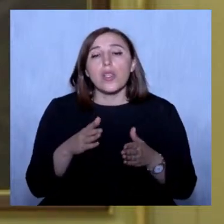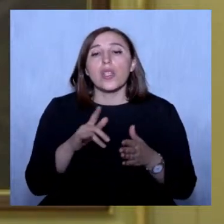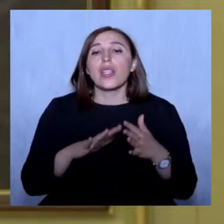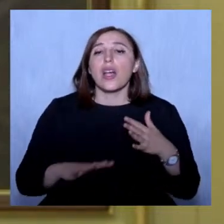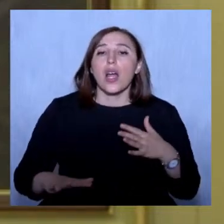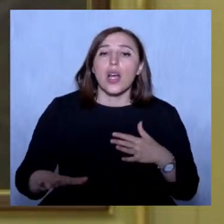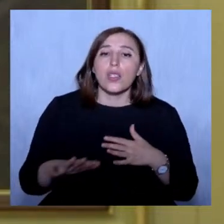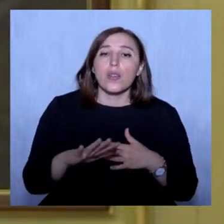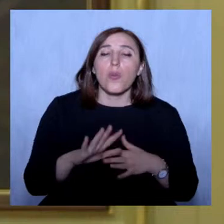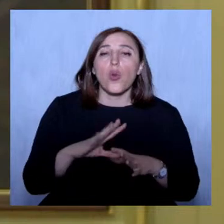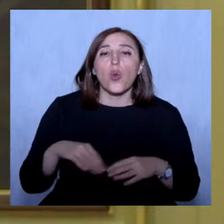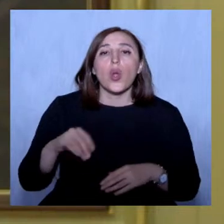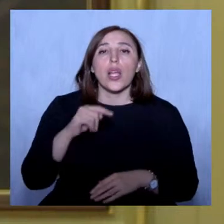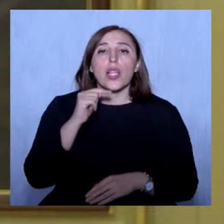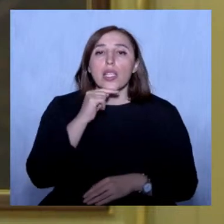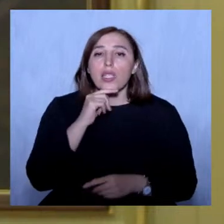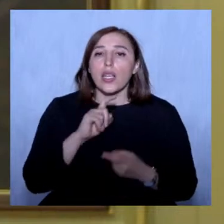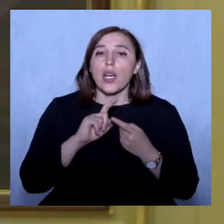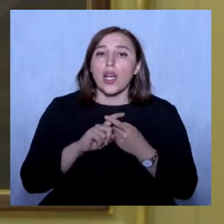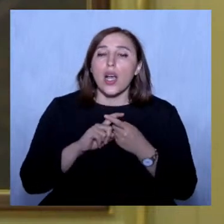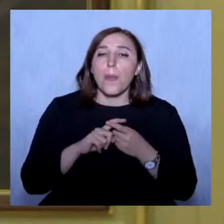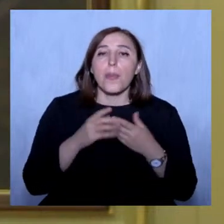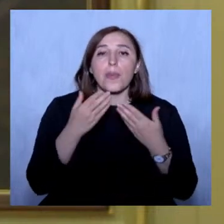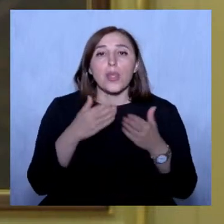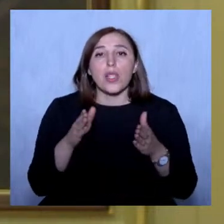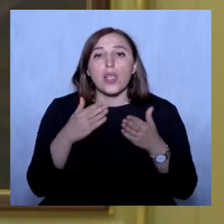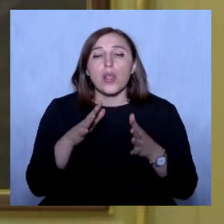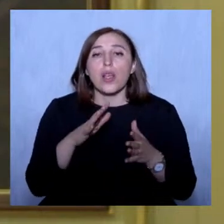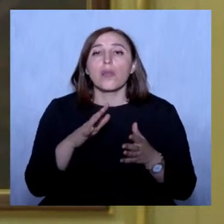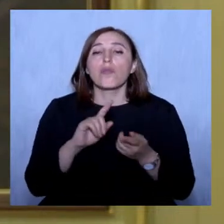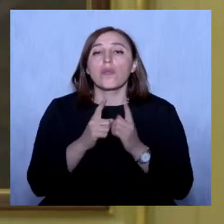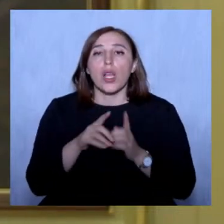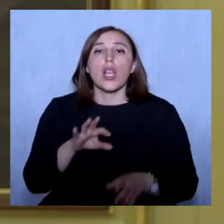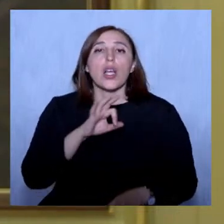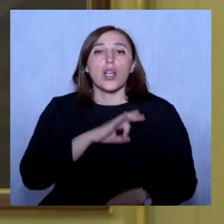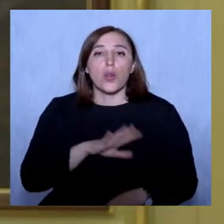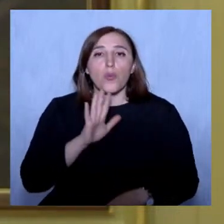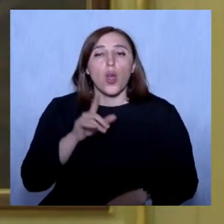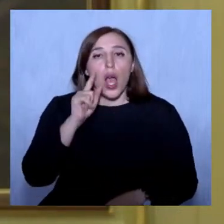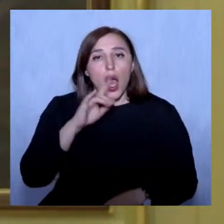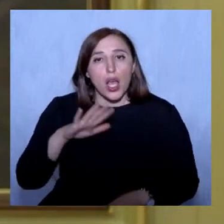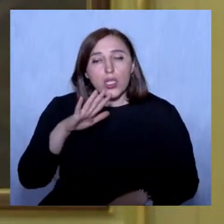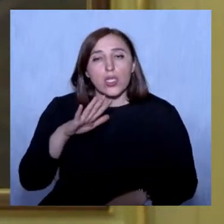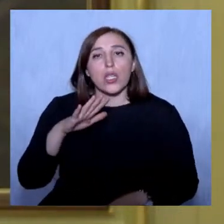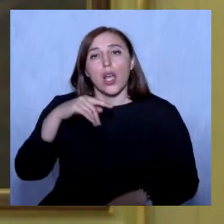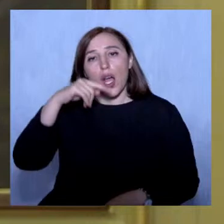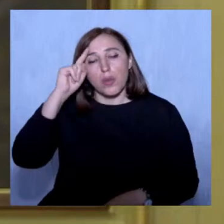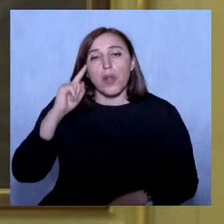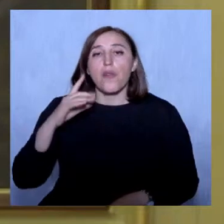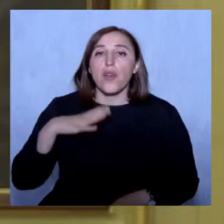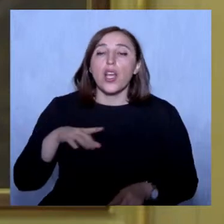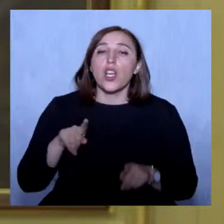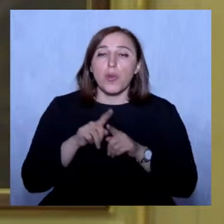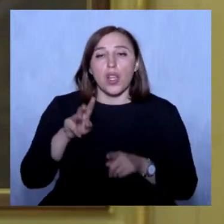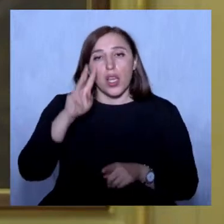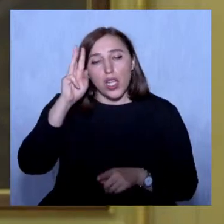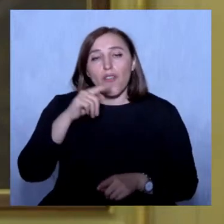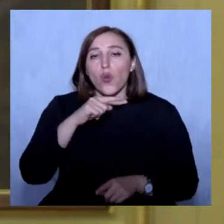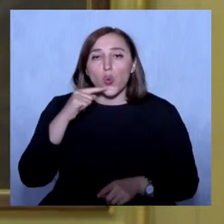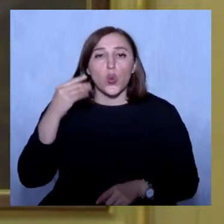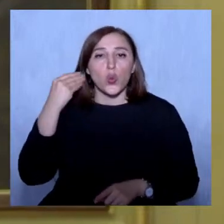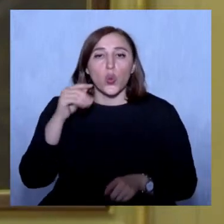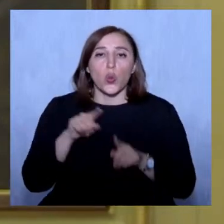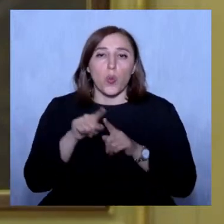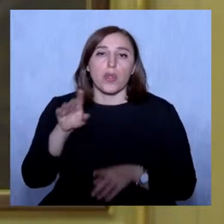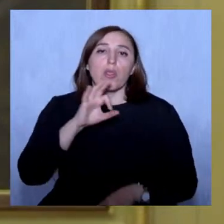առածաշրջանում բոլորդ ընտեսական կապերի։ Ապաշրջապակումից կշահեն ոչ միայն Հայաստանը, ադրբեջան ու վրաստանը, այլնև իրանը, Հուսաստան